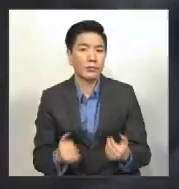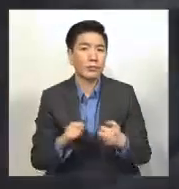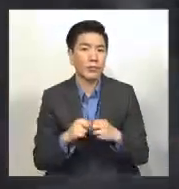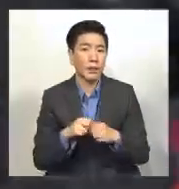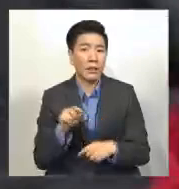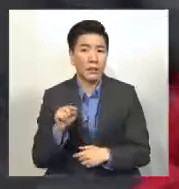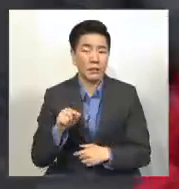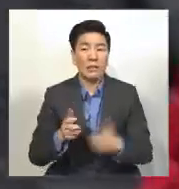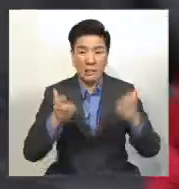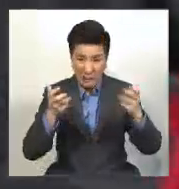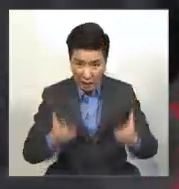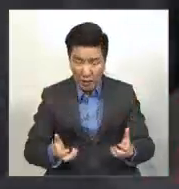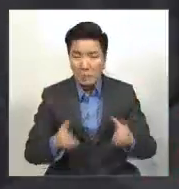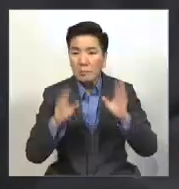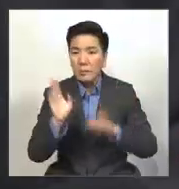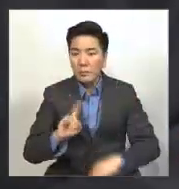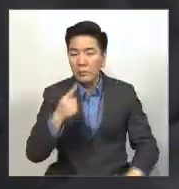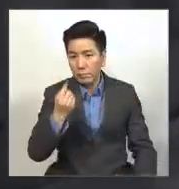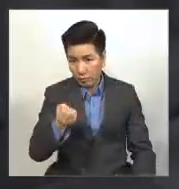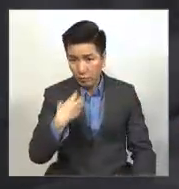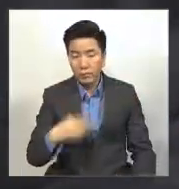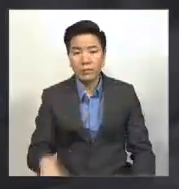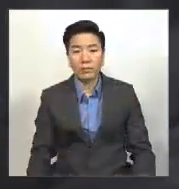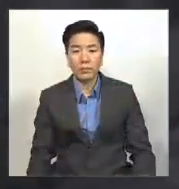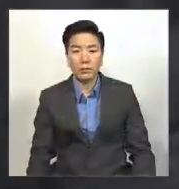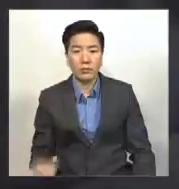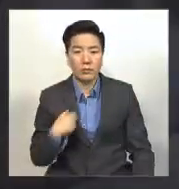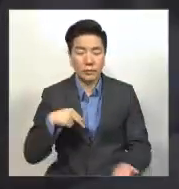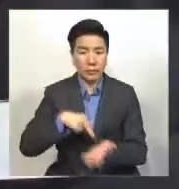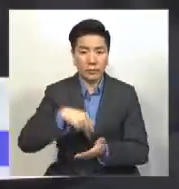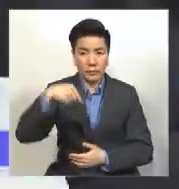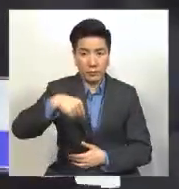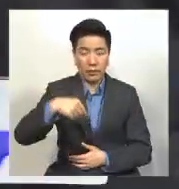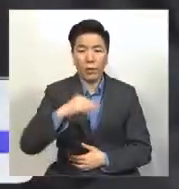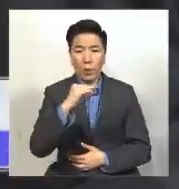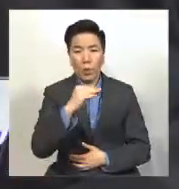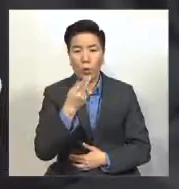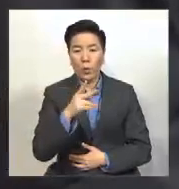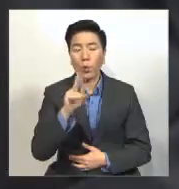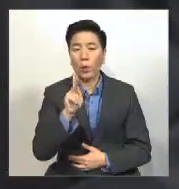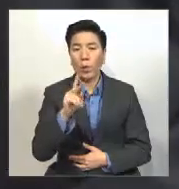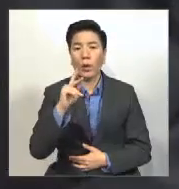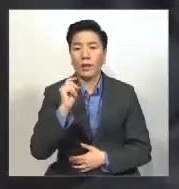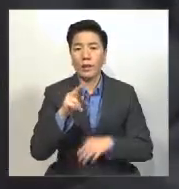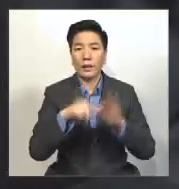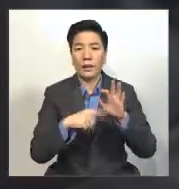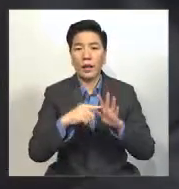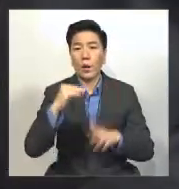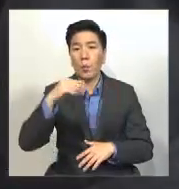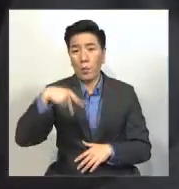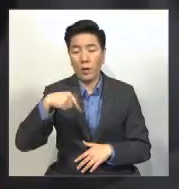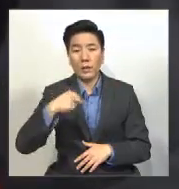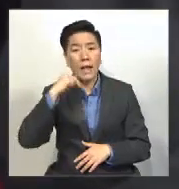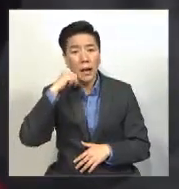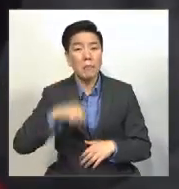ำที่หัวตะพานนี่ก็หนักเหมือนกันเป็นยังไงบ้างครับ ครับขณะนี้เรายืนอยู่ที่บ้านโคกท่าโพหมู่ที่12ตำบลคำพะนะครับสถาน